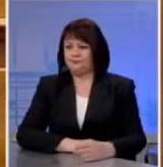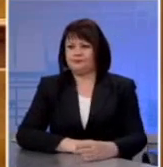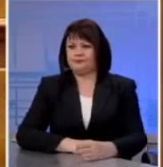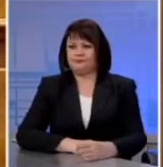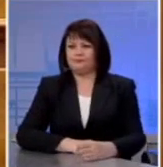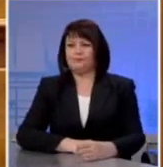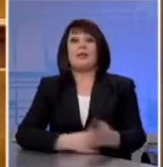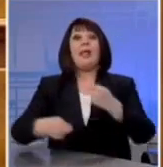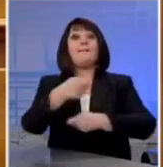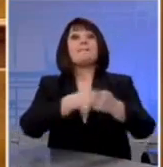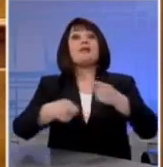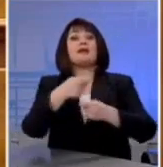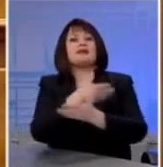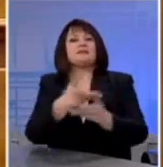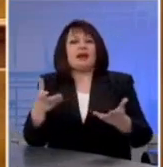επιχειρήσεις δεδομένη.